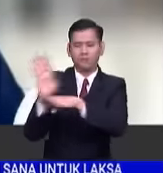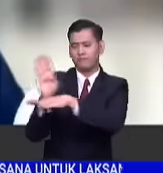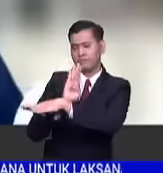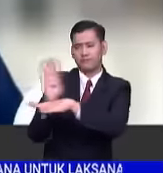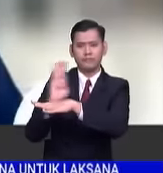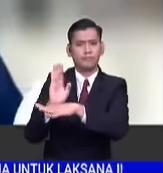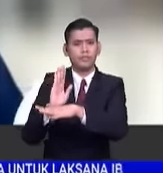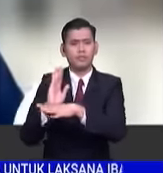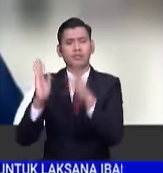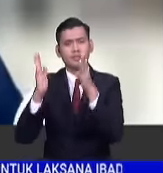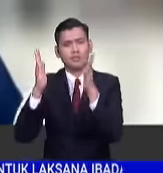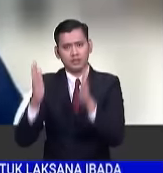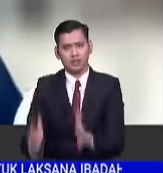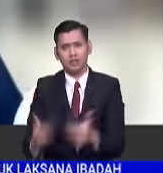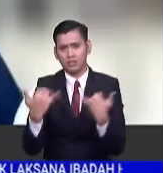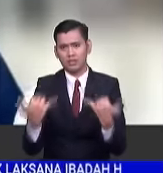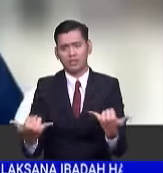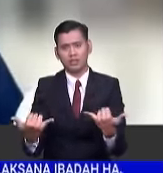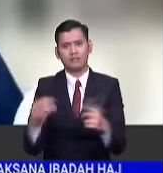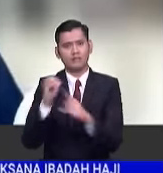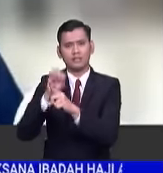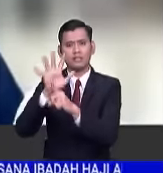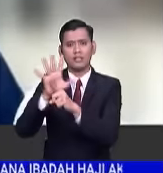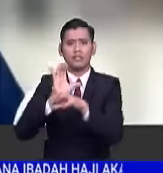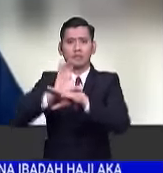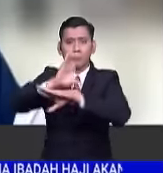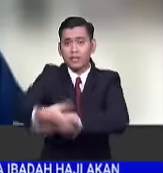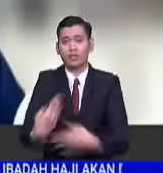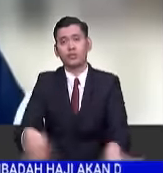may have to be wind up kena gulung tikar.